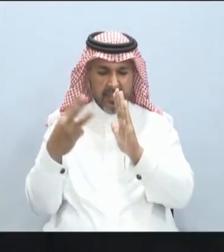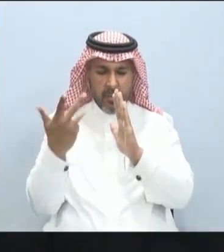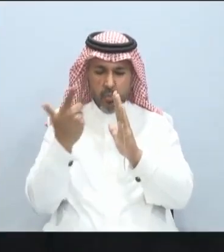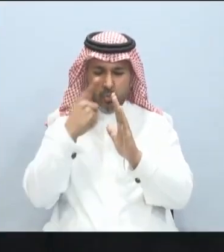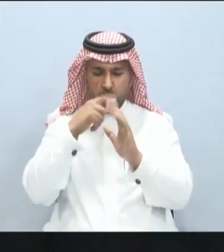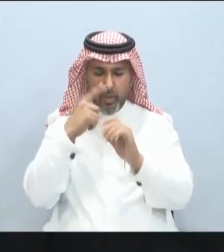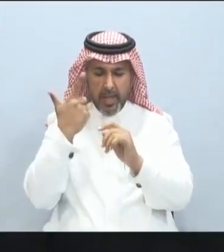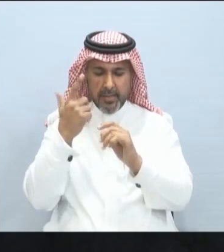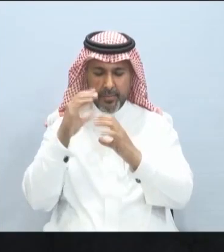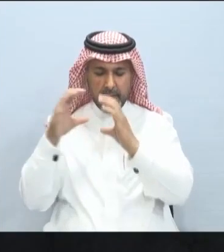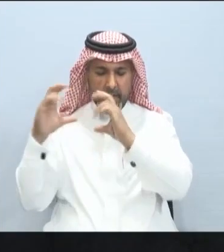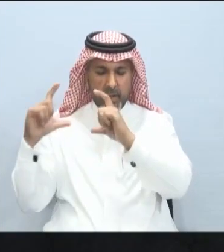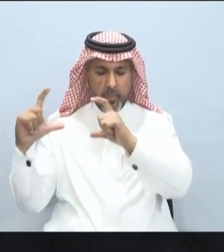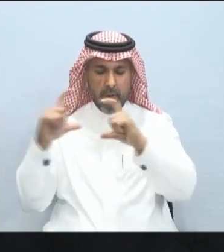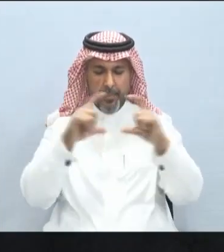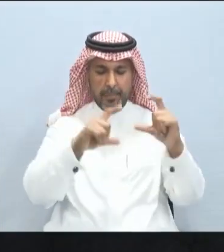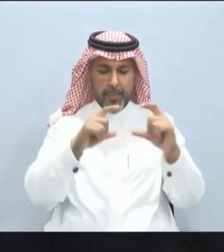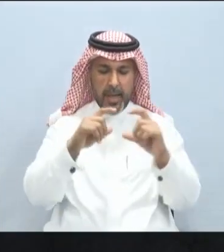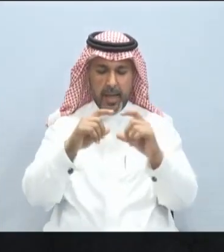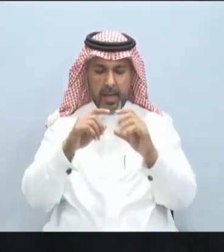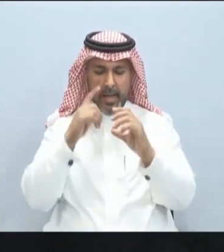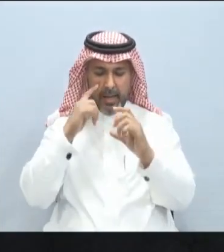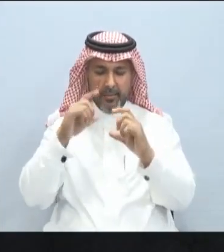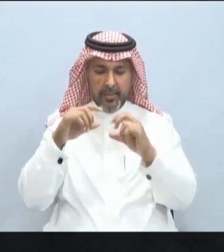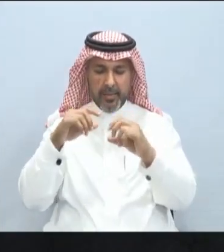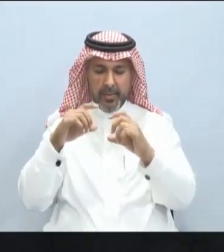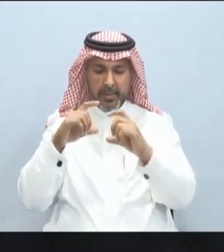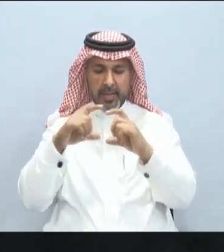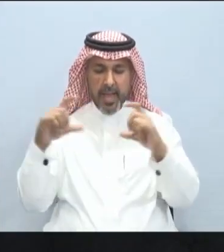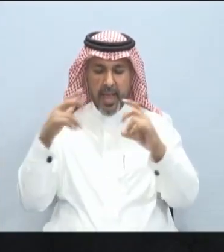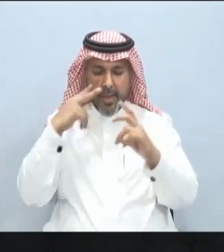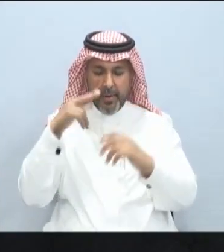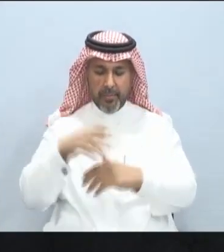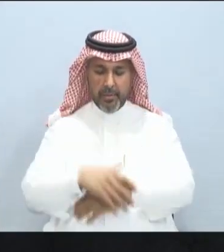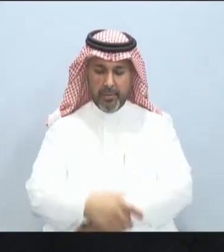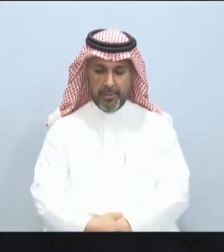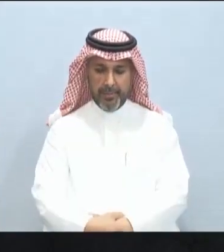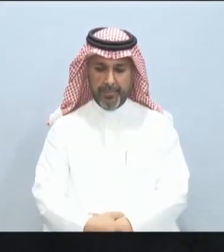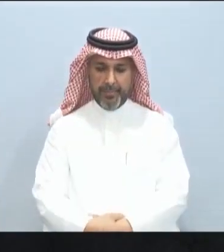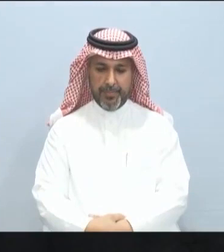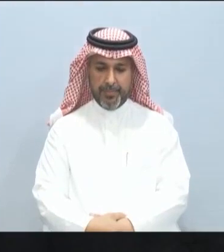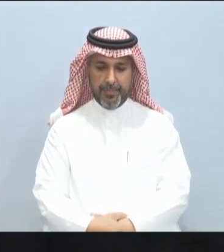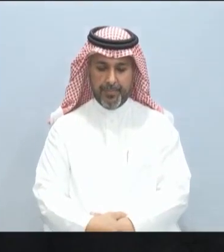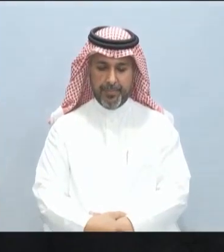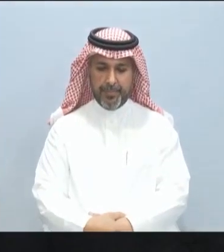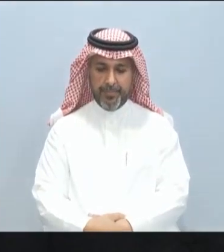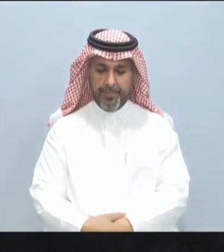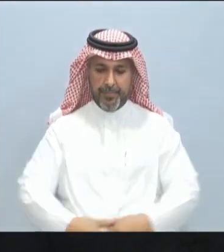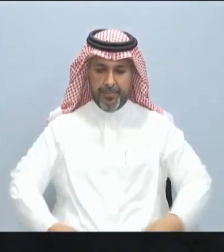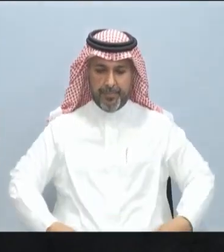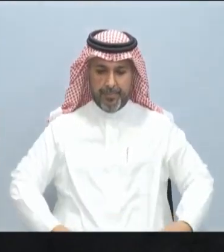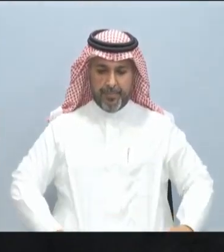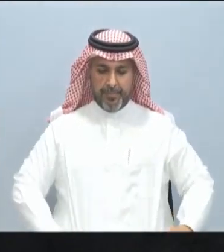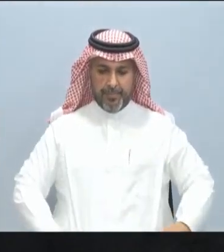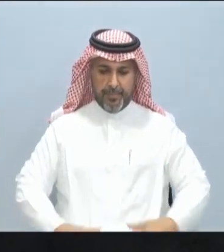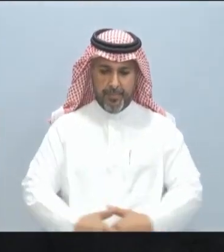وبالتالي حينما نعتبرها مربع كامل نستطيع اعادتها الى قوس تربيع ما